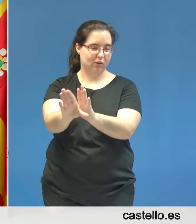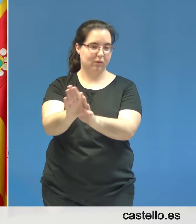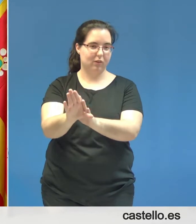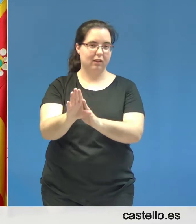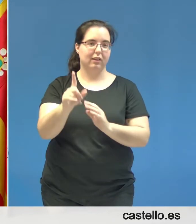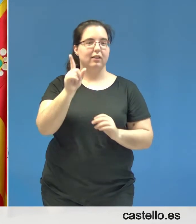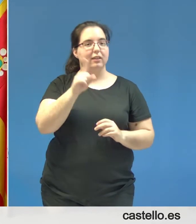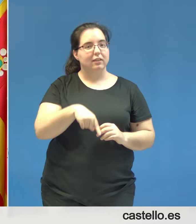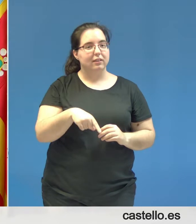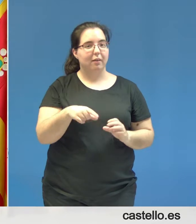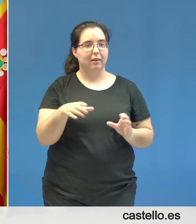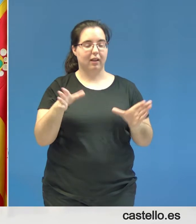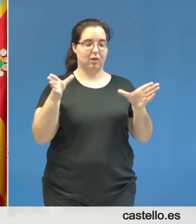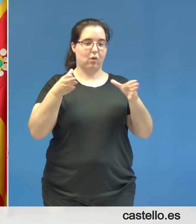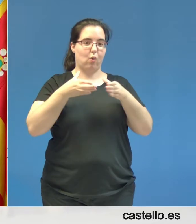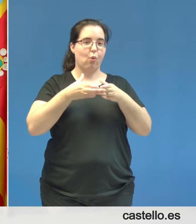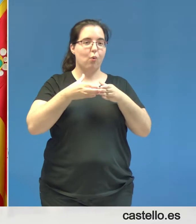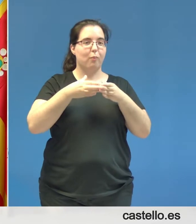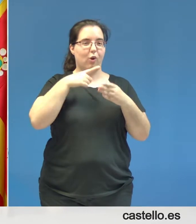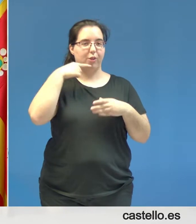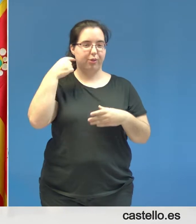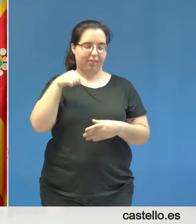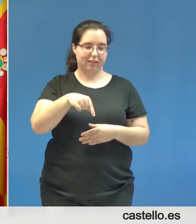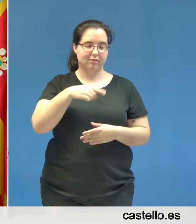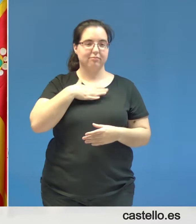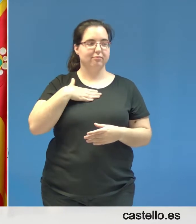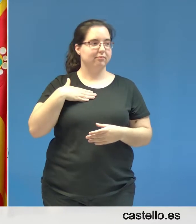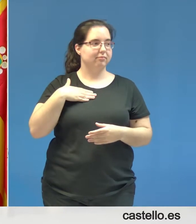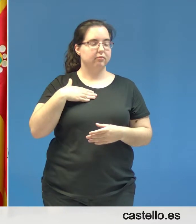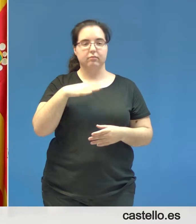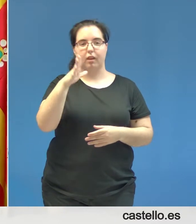transmitir desde el Grupo Municipal Ciudadanos